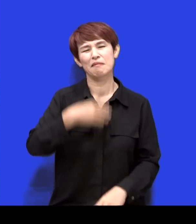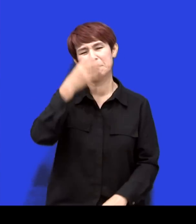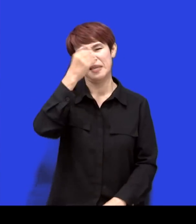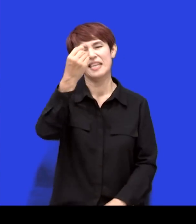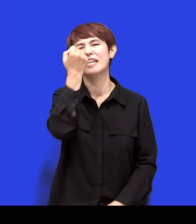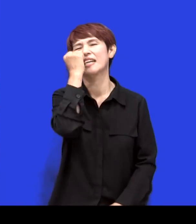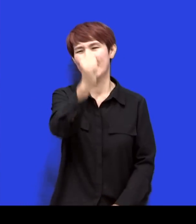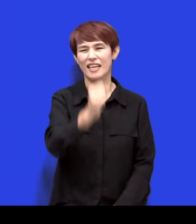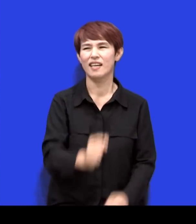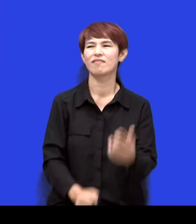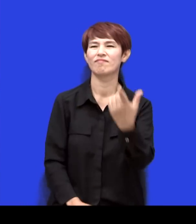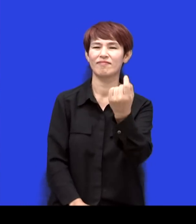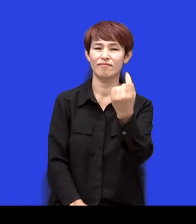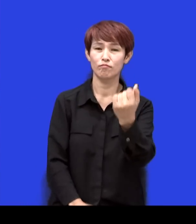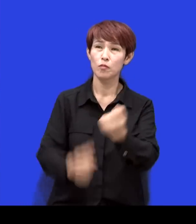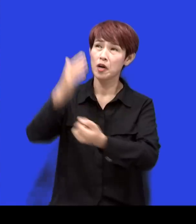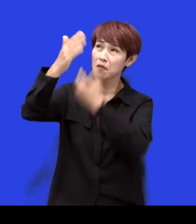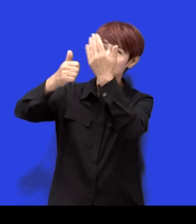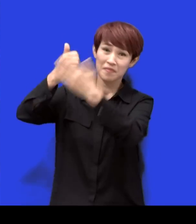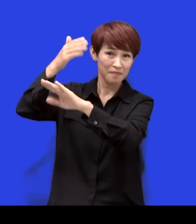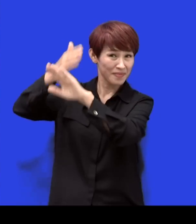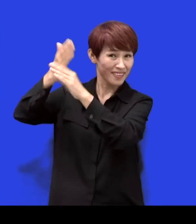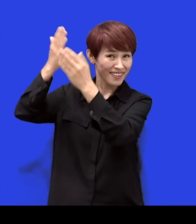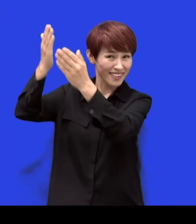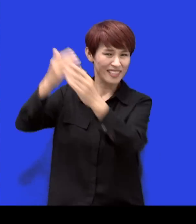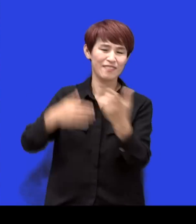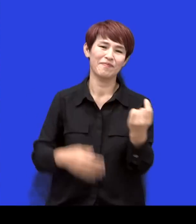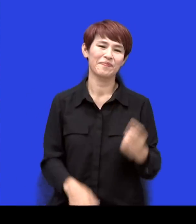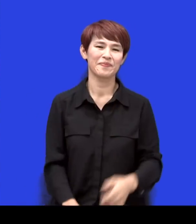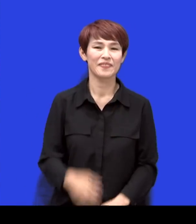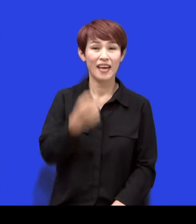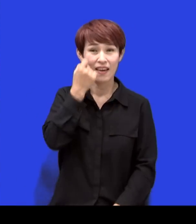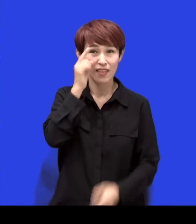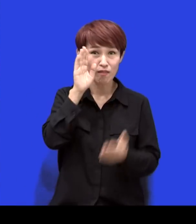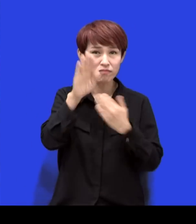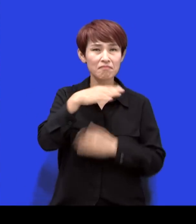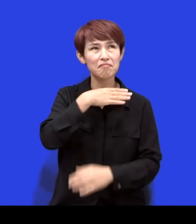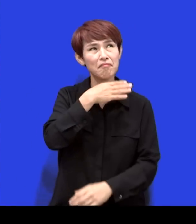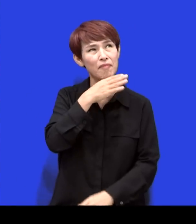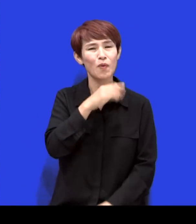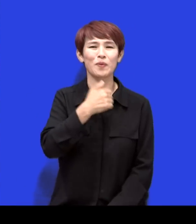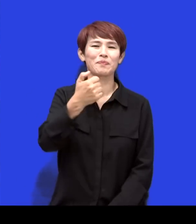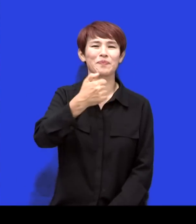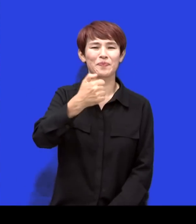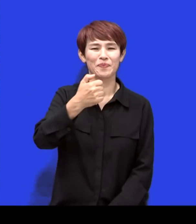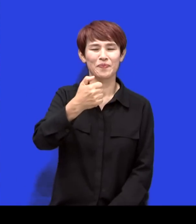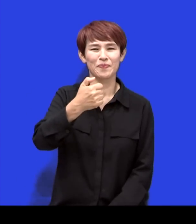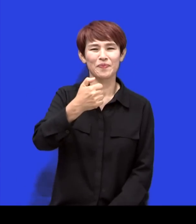그죠? 그러니까 하나님께 더 감사하겠어요. 제가 한 달 후에 이제 50이니까